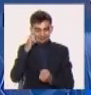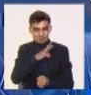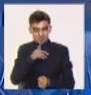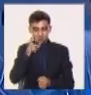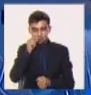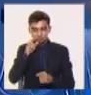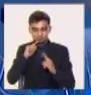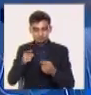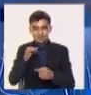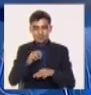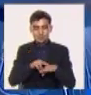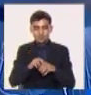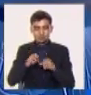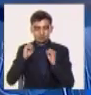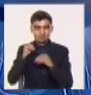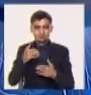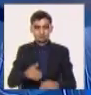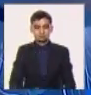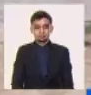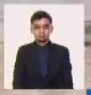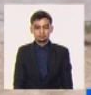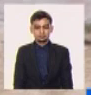адамды ұстап полицияға тапсырды.